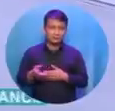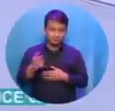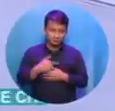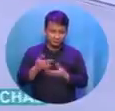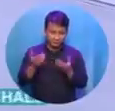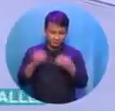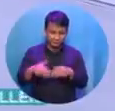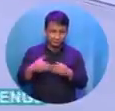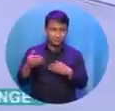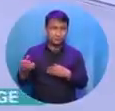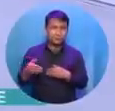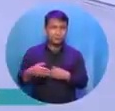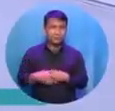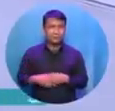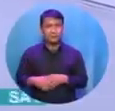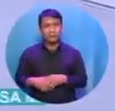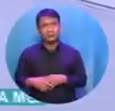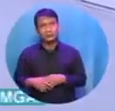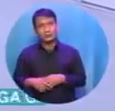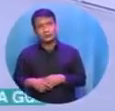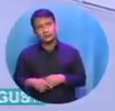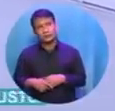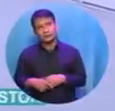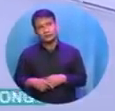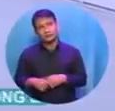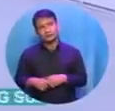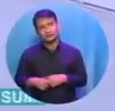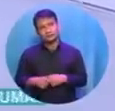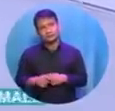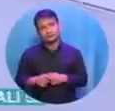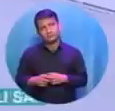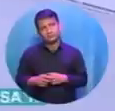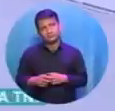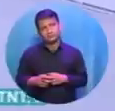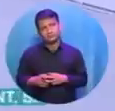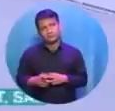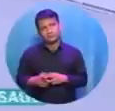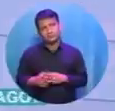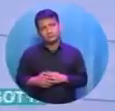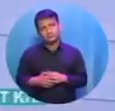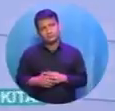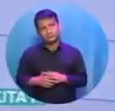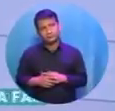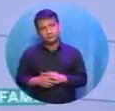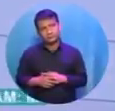chance. Yan! Salamat. Lapit.